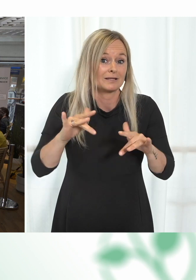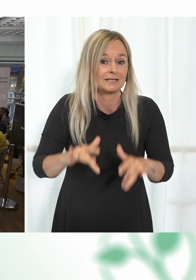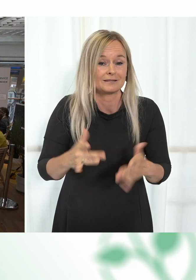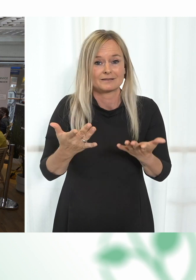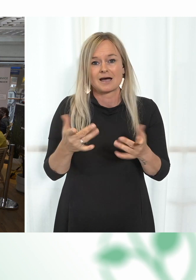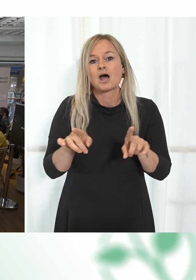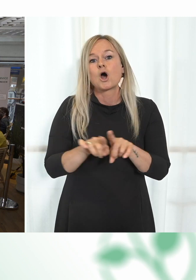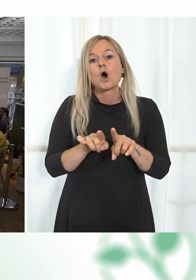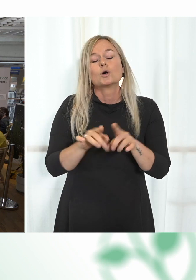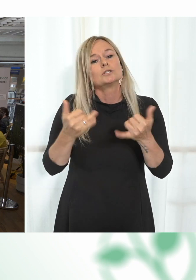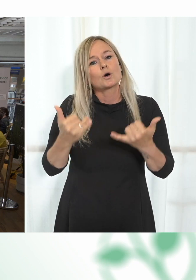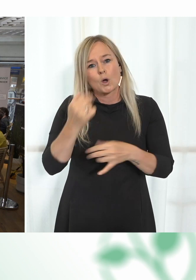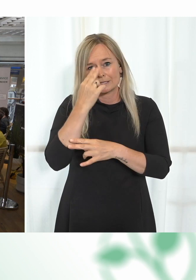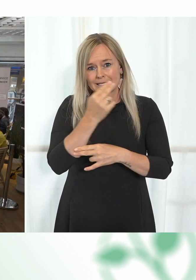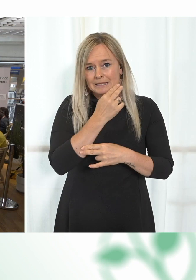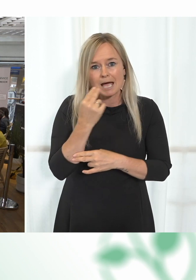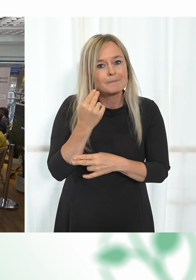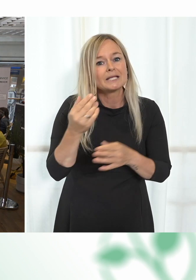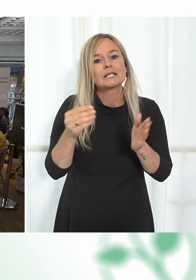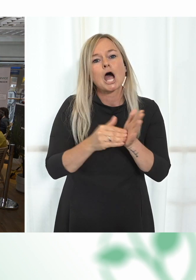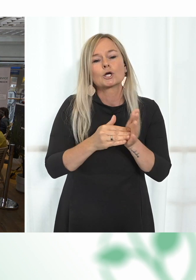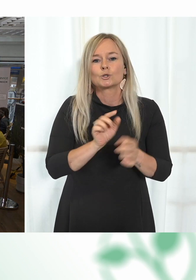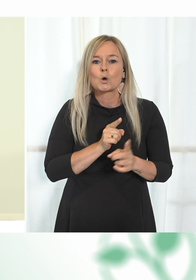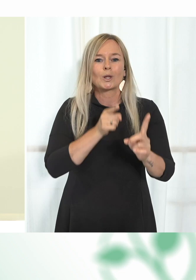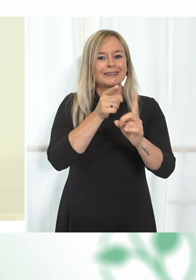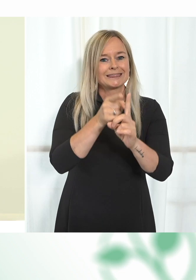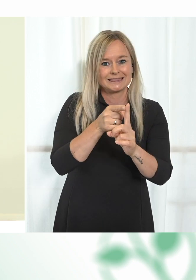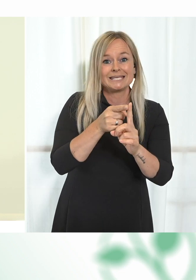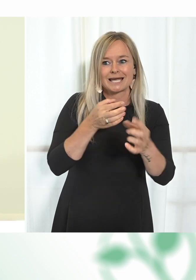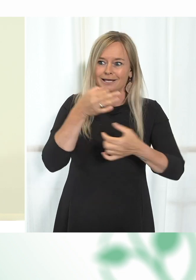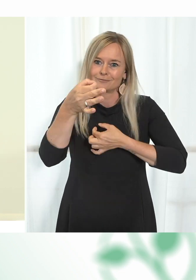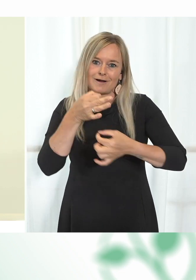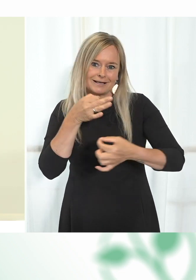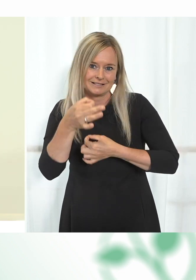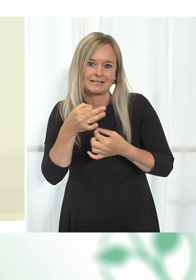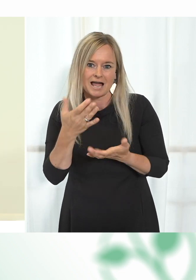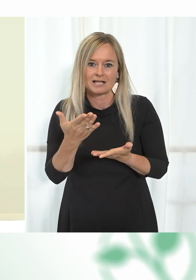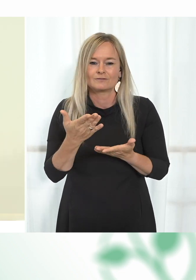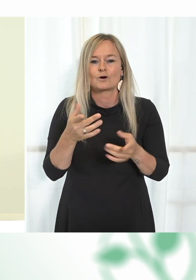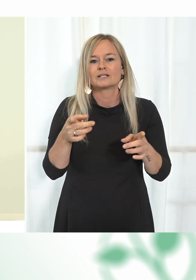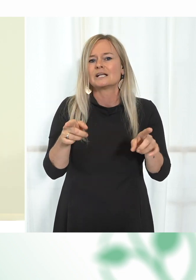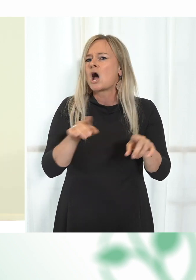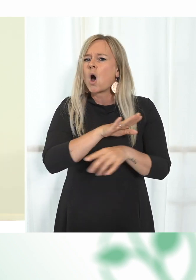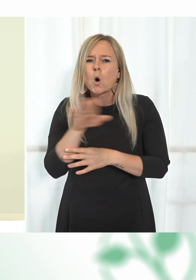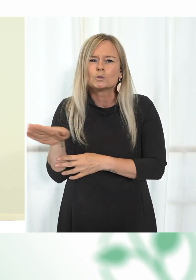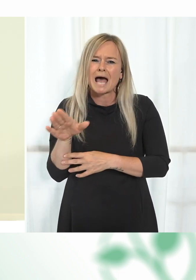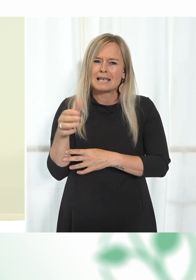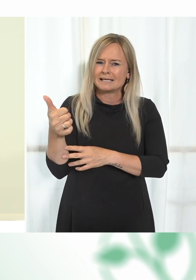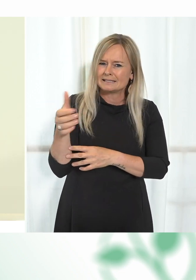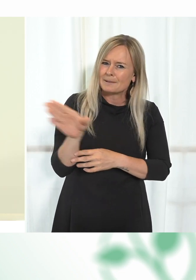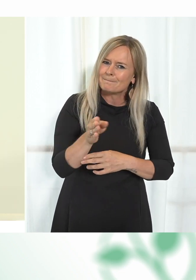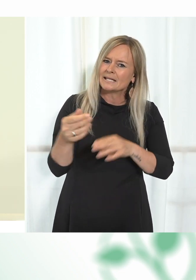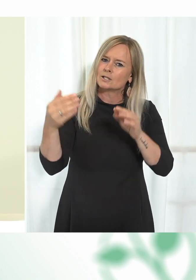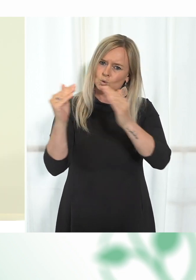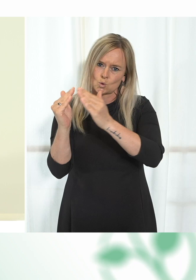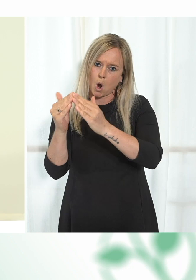Sie explizit richten. Alle, die zuschauen und mit dabei sind, haben dann auch im Laufe des Nachmittages die Möglichkeit, aktiv teilzuhaben.